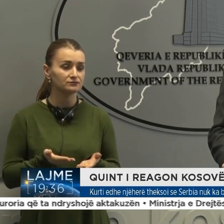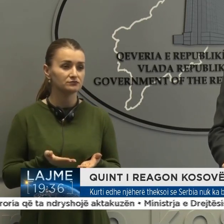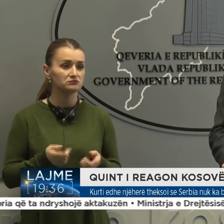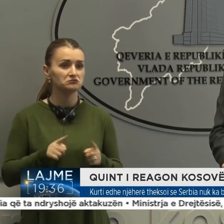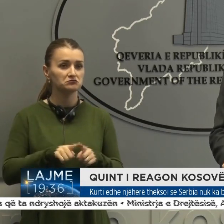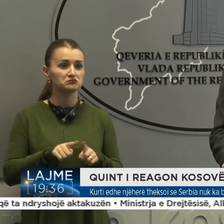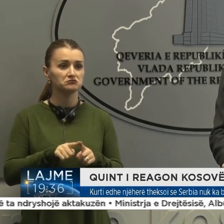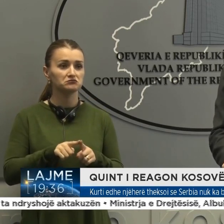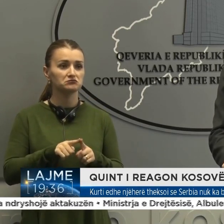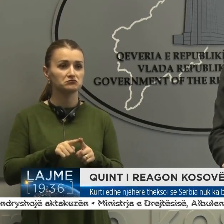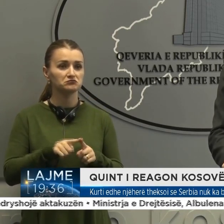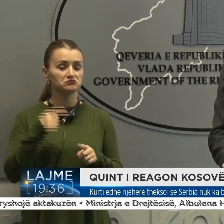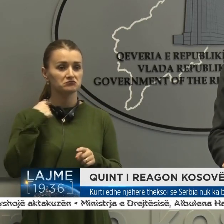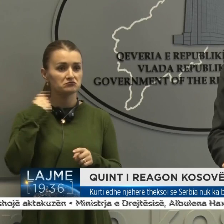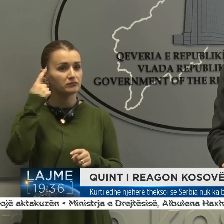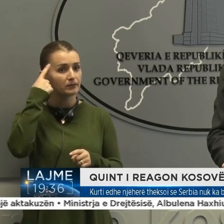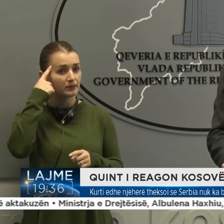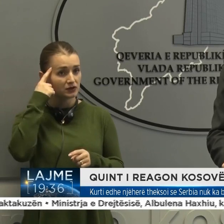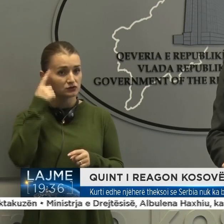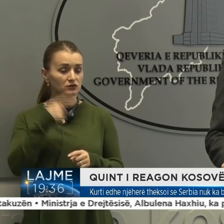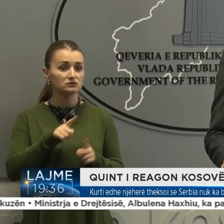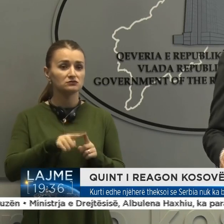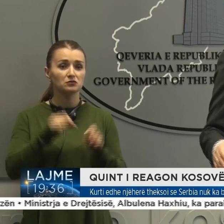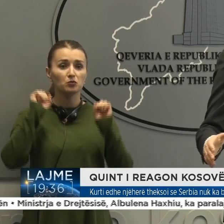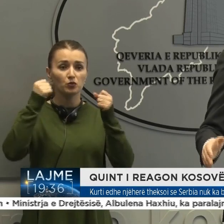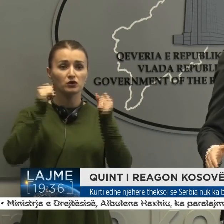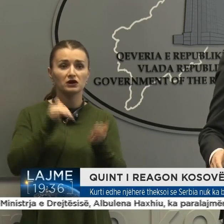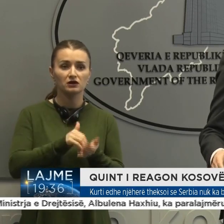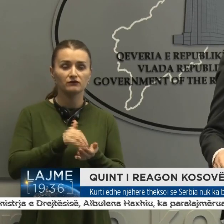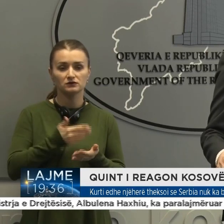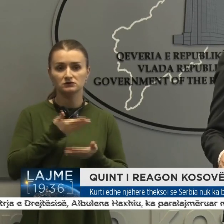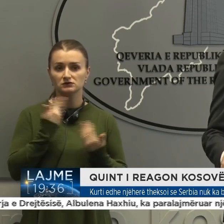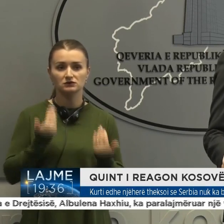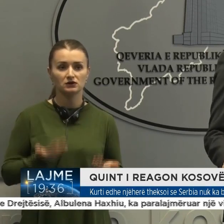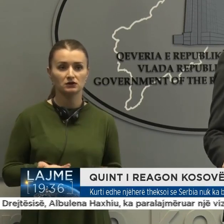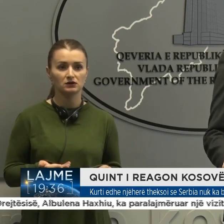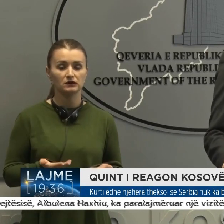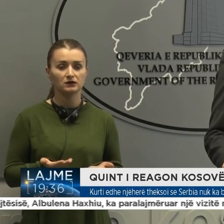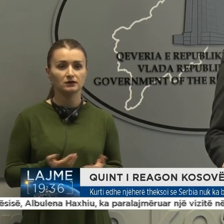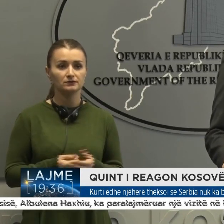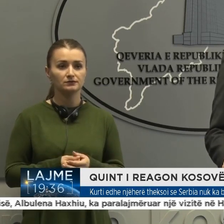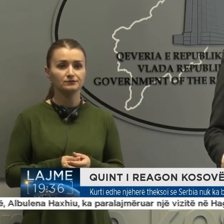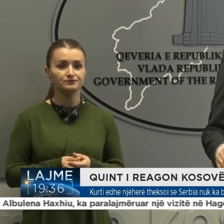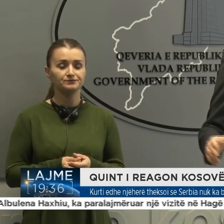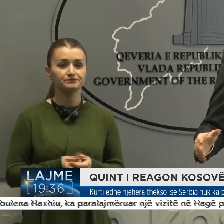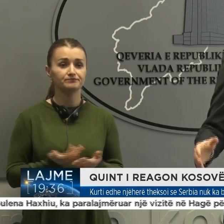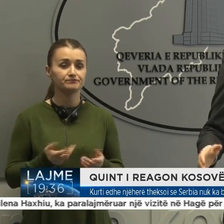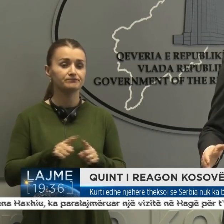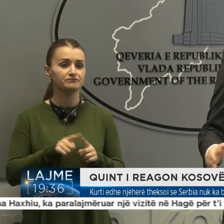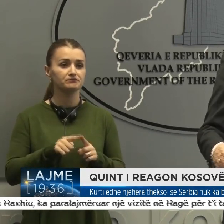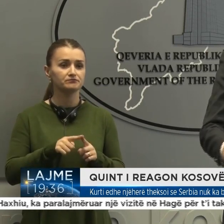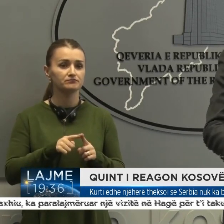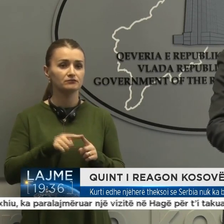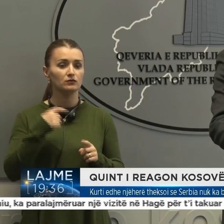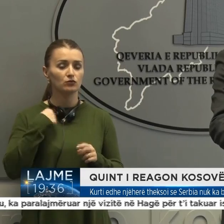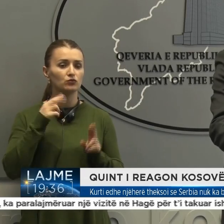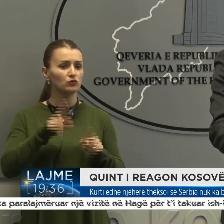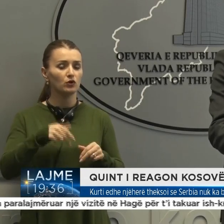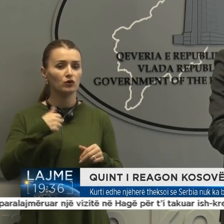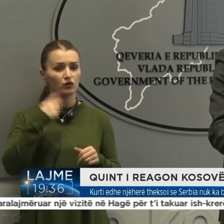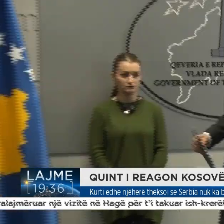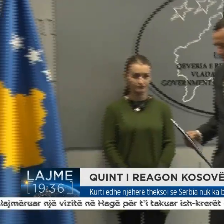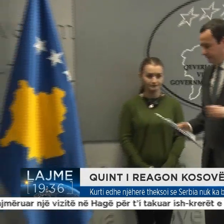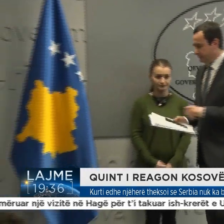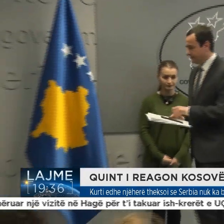që protestat janë të nevojshme për këtë çështje. I pari qeverisë ka theksuar se organet e rendit duhet